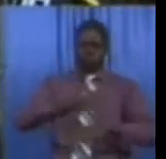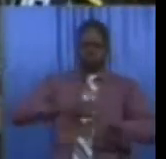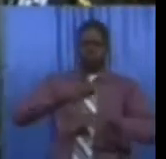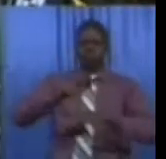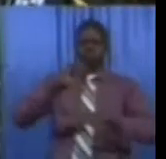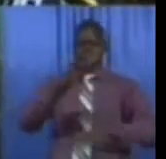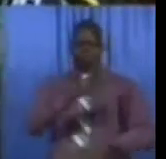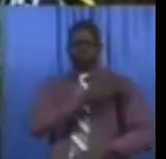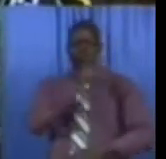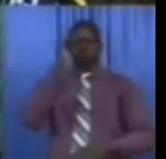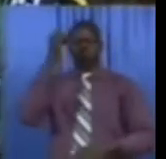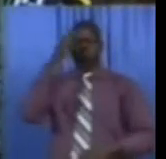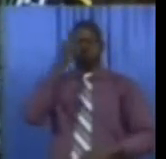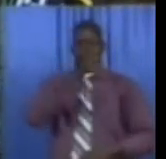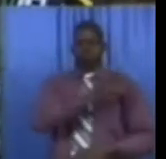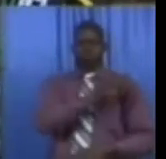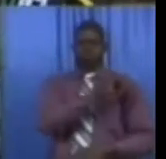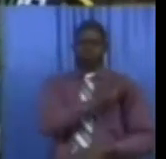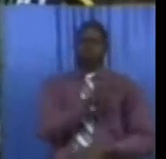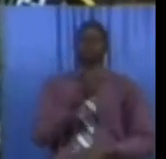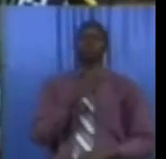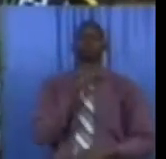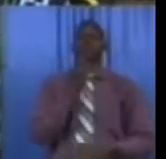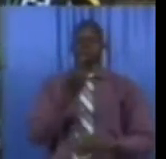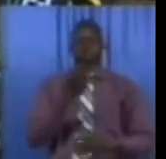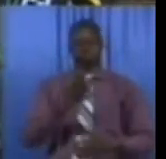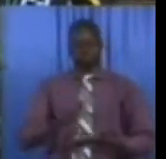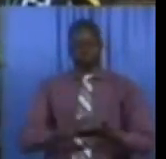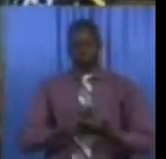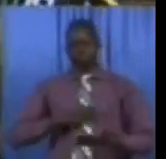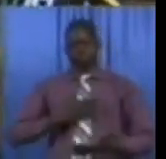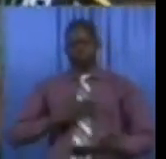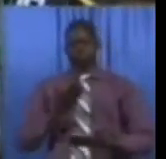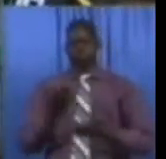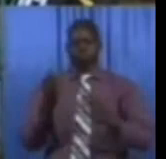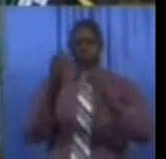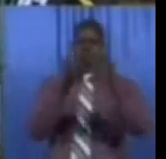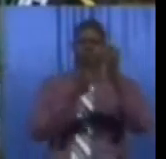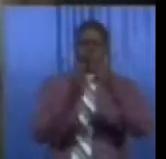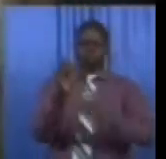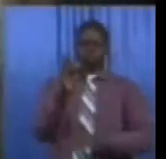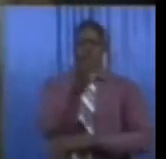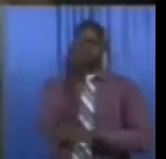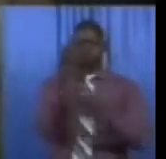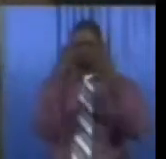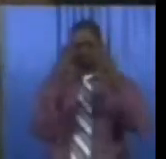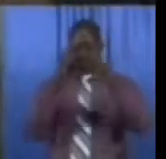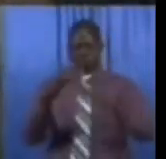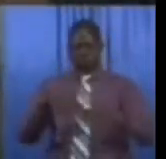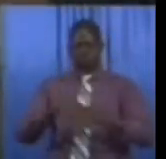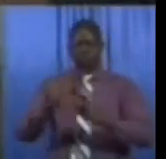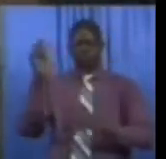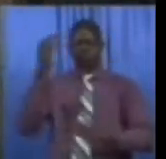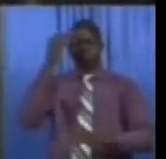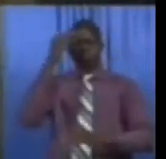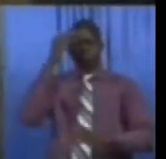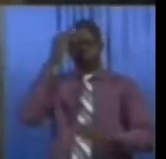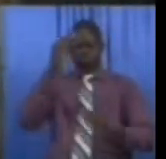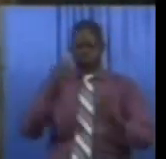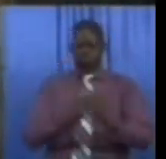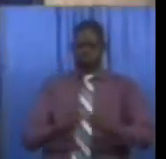du gouvernement Luc-Adolphe Thiaro se dit déjà satisfait de cette montée des couleurs qui est respectée dans les ministères après les